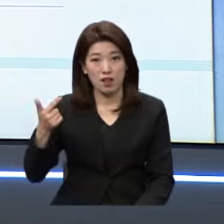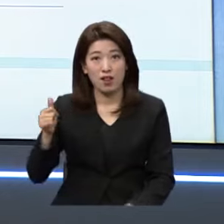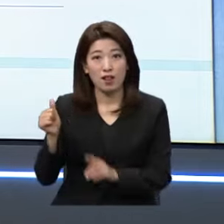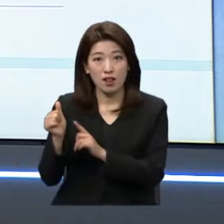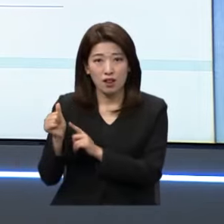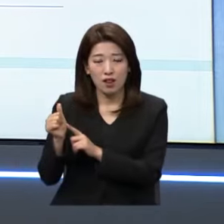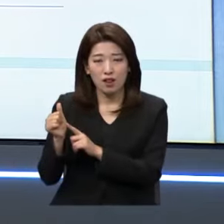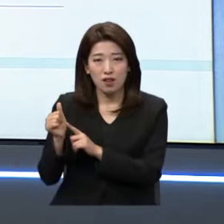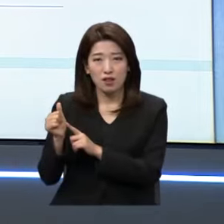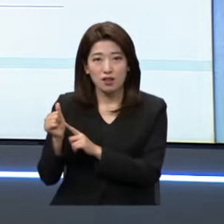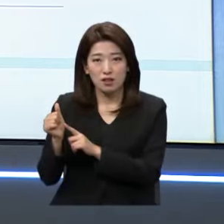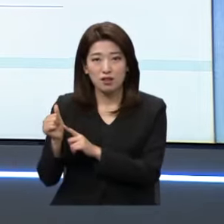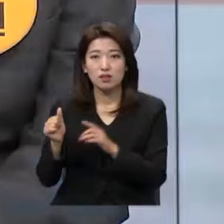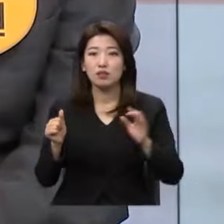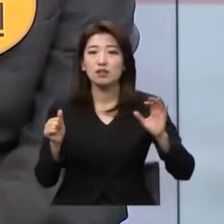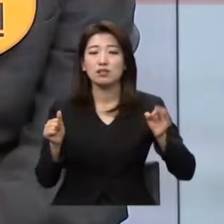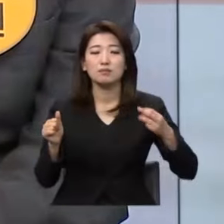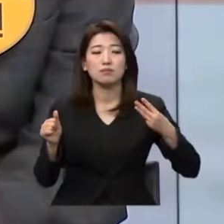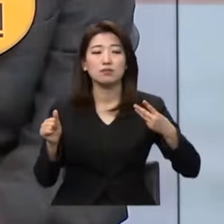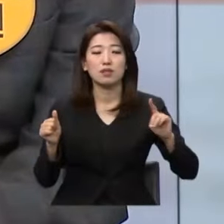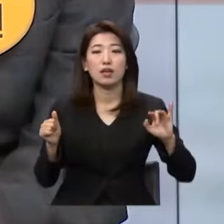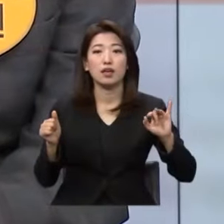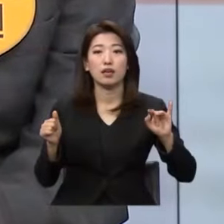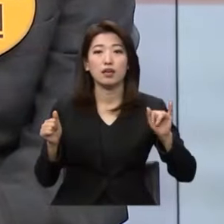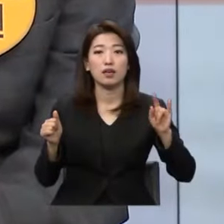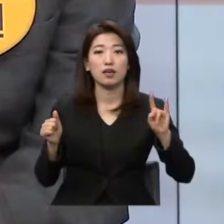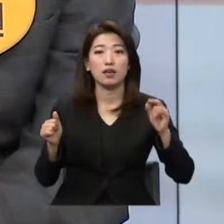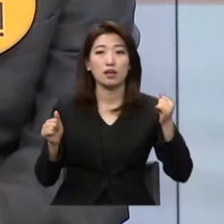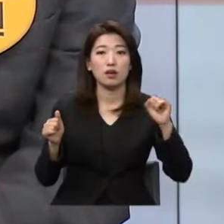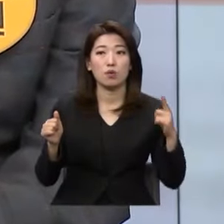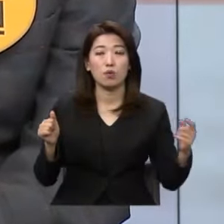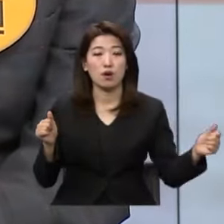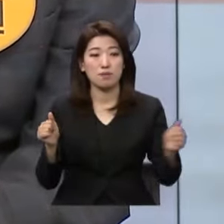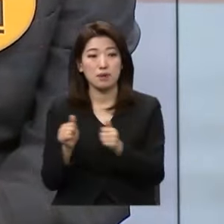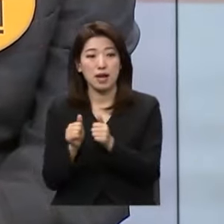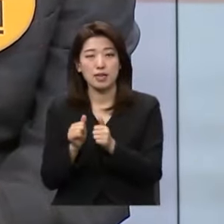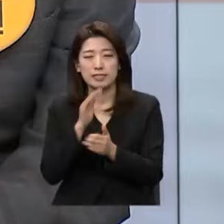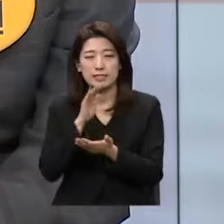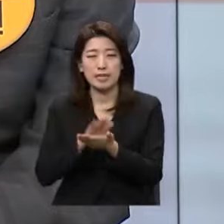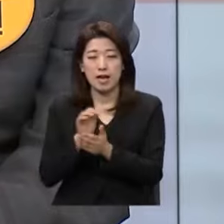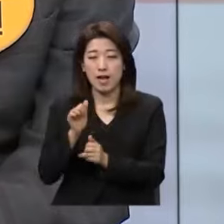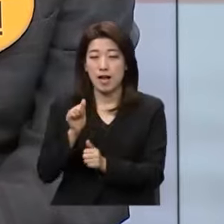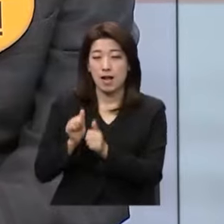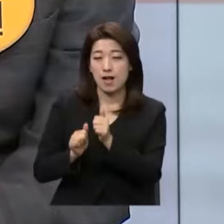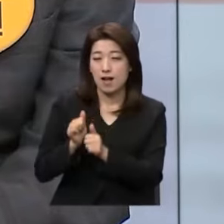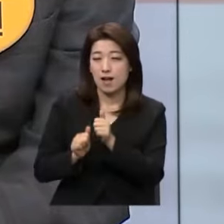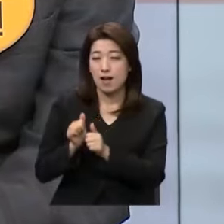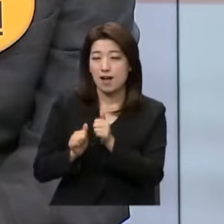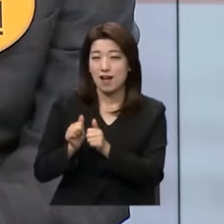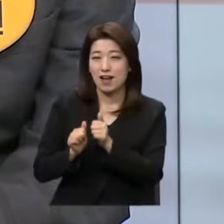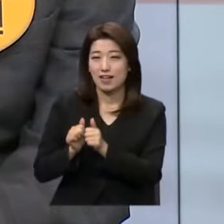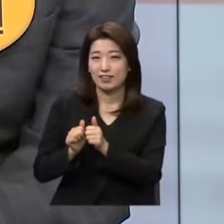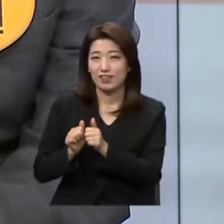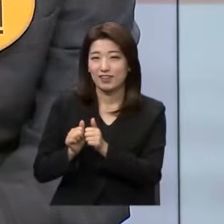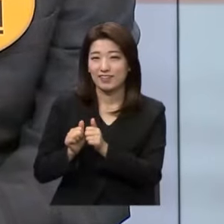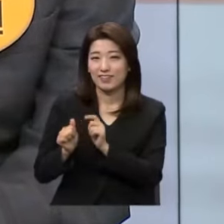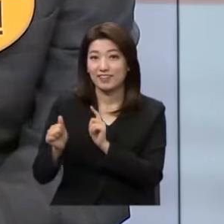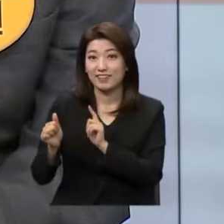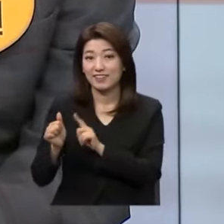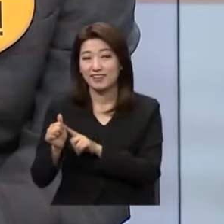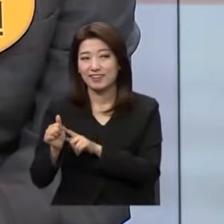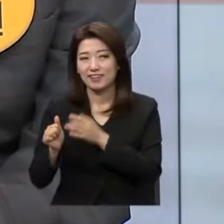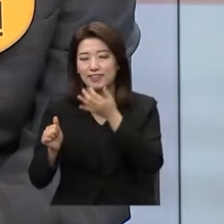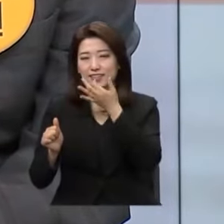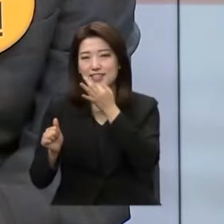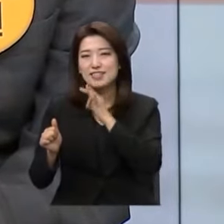김태호 그리고 김두관 두 사람의 싸움이 요번에이 좀 치열하며 치열할수록 다음 대선에 대선